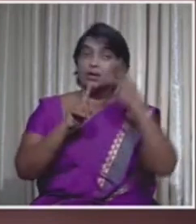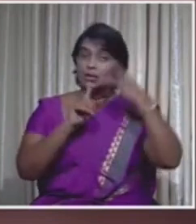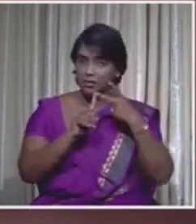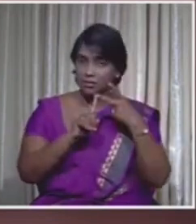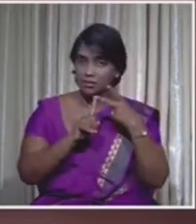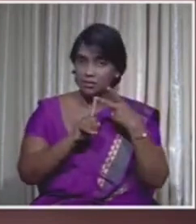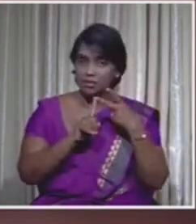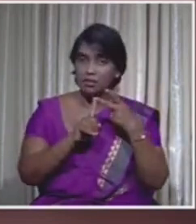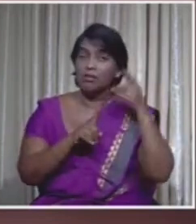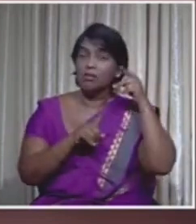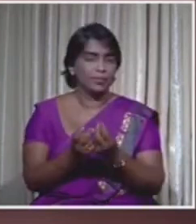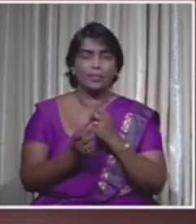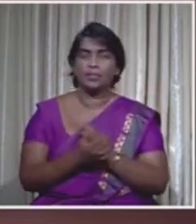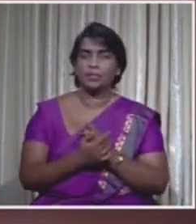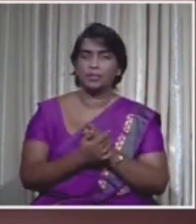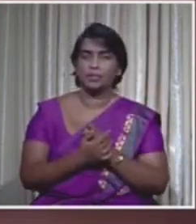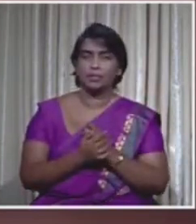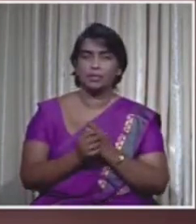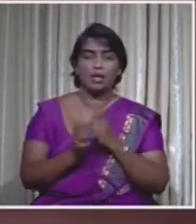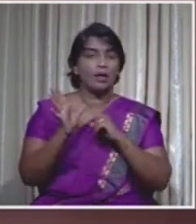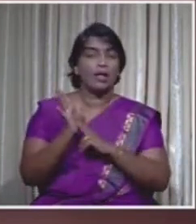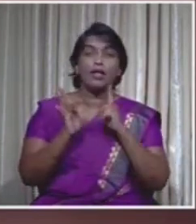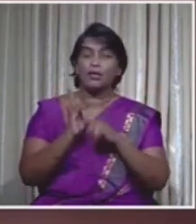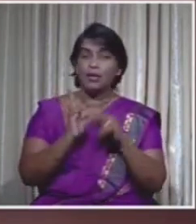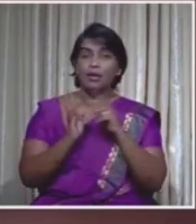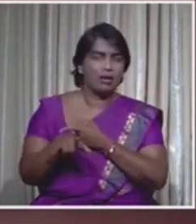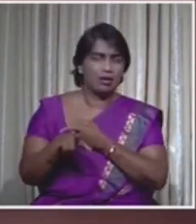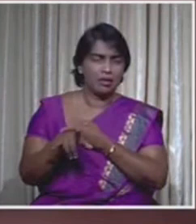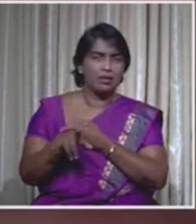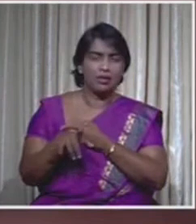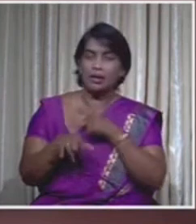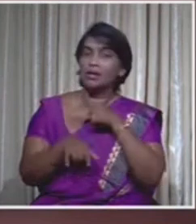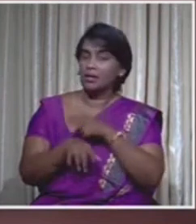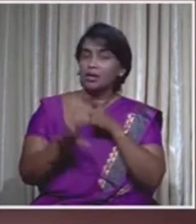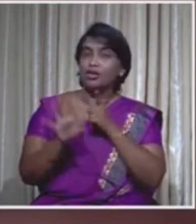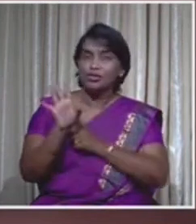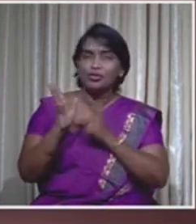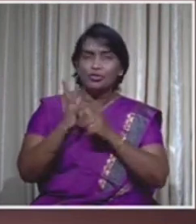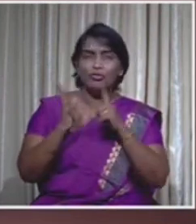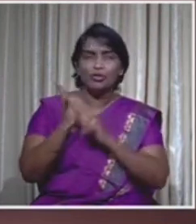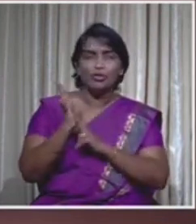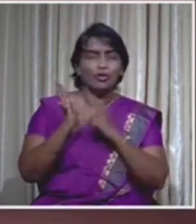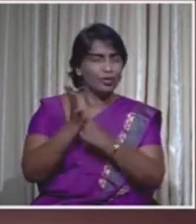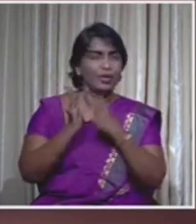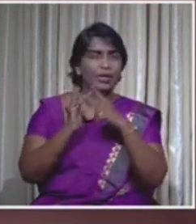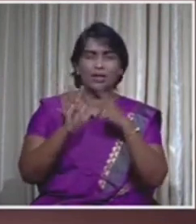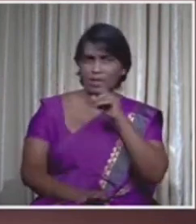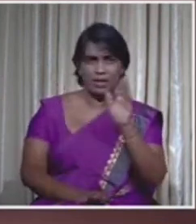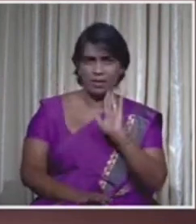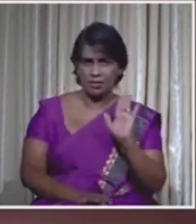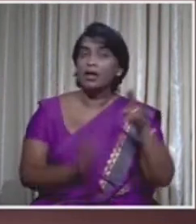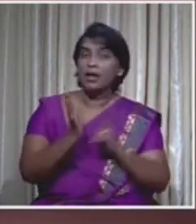දෙවනියක ඊට පස්සේ තමයි උන්වහන්සේලා කඩිමුඩියේ කඩිමුඩිය නැනෝ නයිට්‍රජන් එක බොරුවක් හොඳේ ඒ නිසා මේ නැනෝ නයිට්‍රජන් කියලා මුසාවක් කියනවා මේක නැනෝ